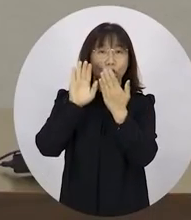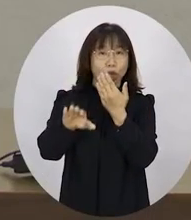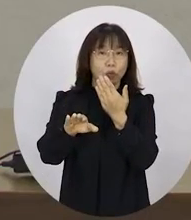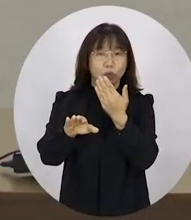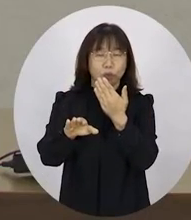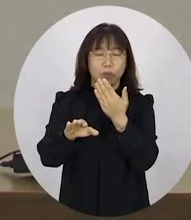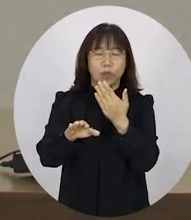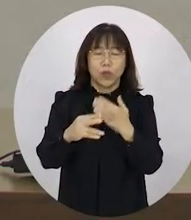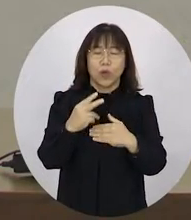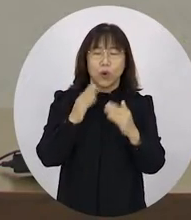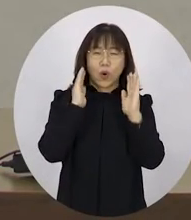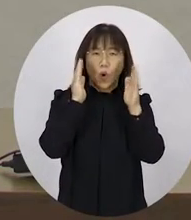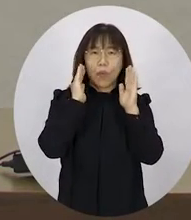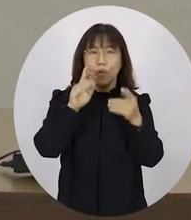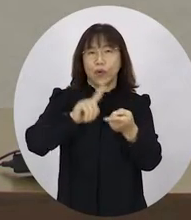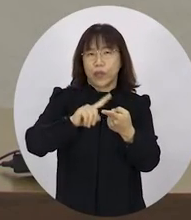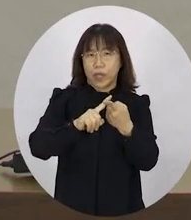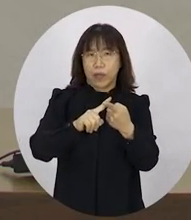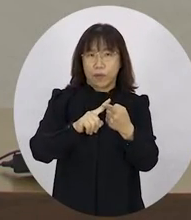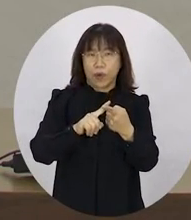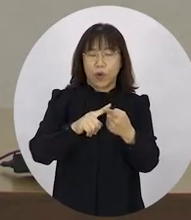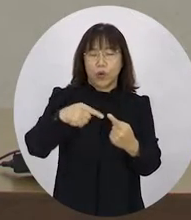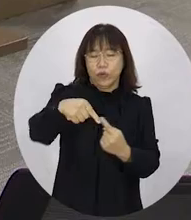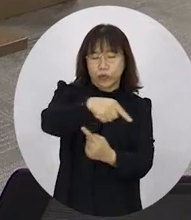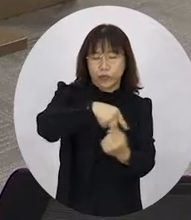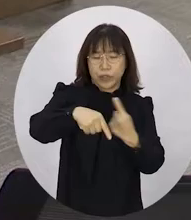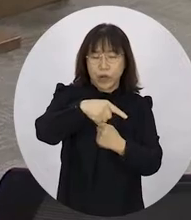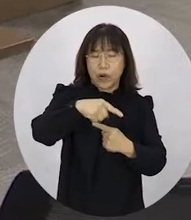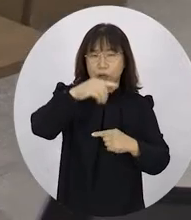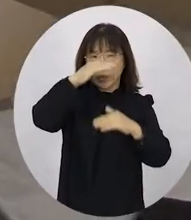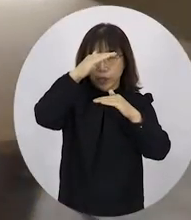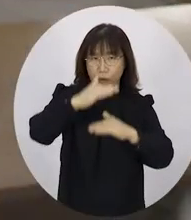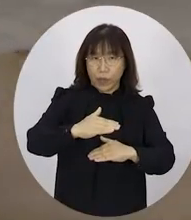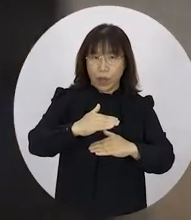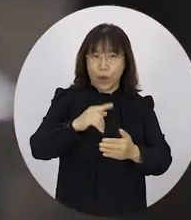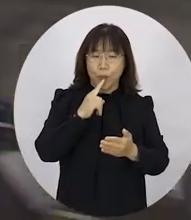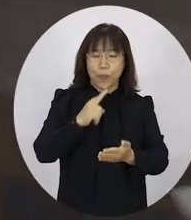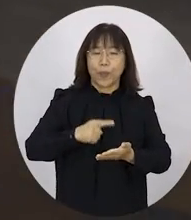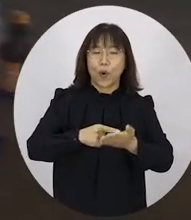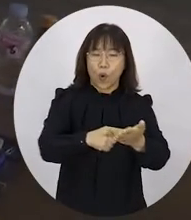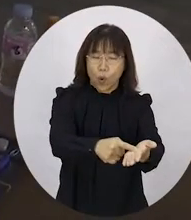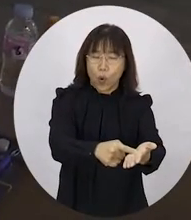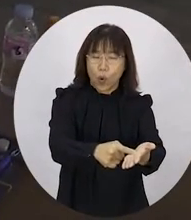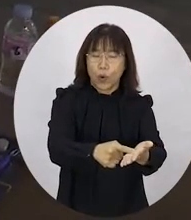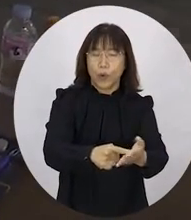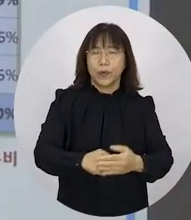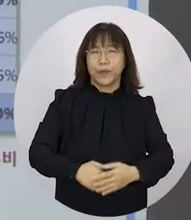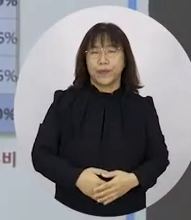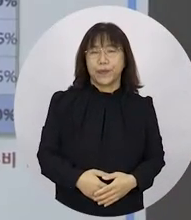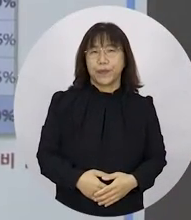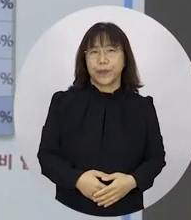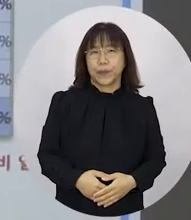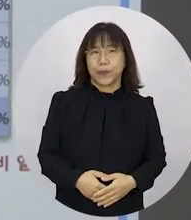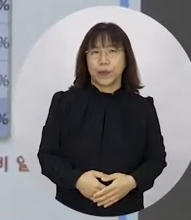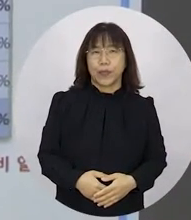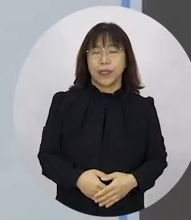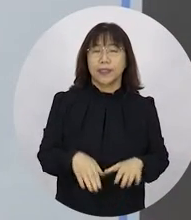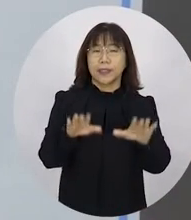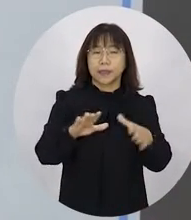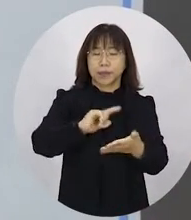돌봄서비스를 제공하고 있는 강서구 지역아동센터 운영 현황보고와 우수프로그램 성과보고가